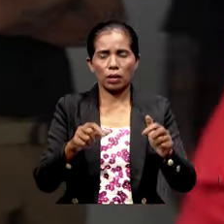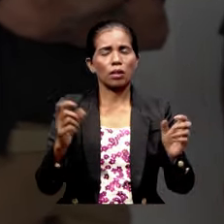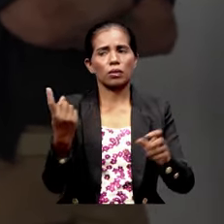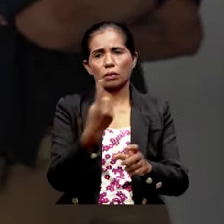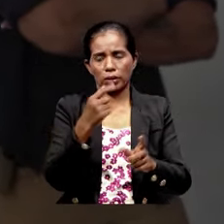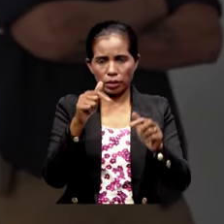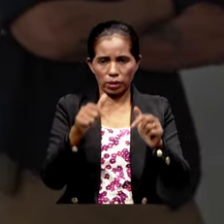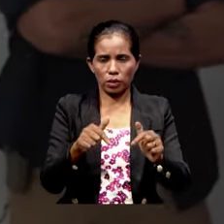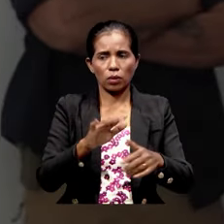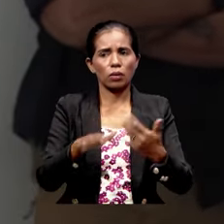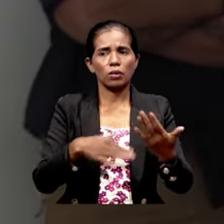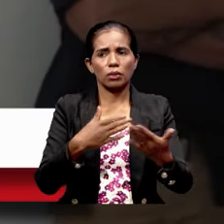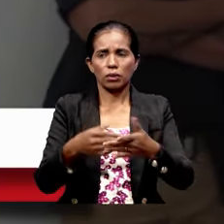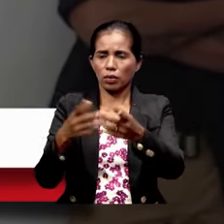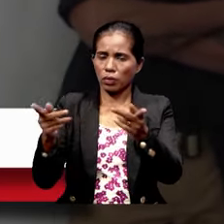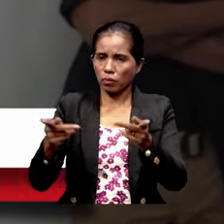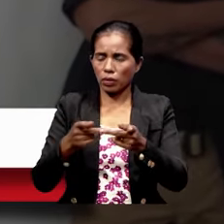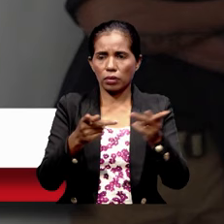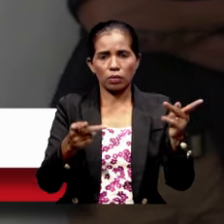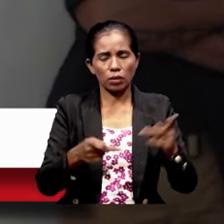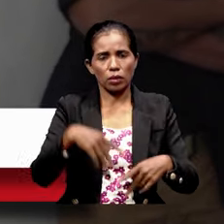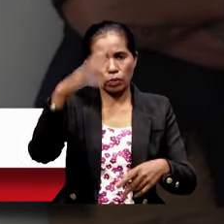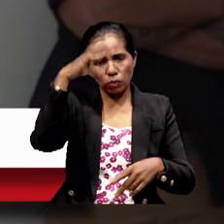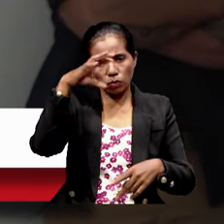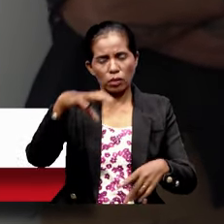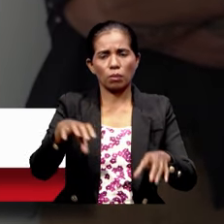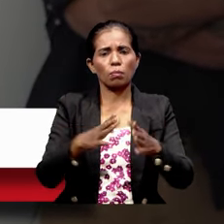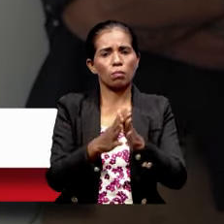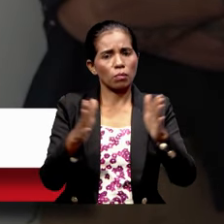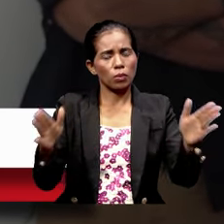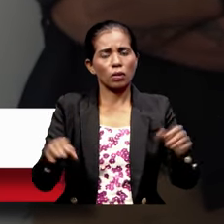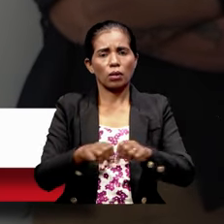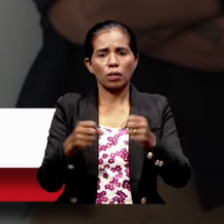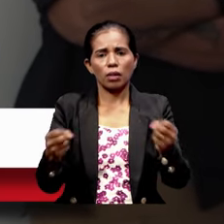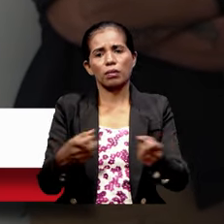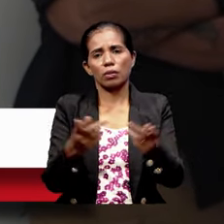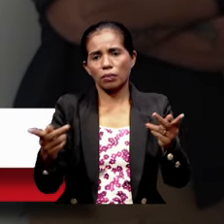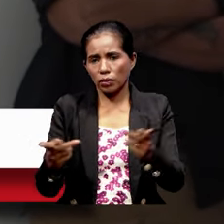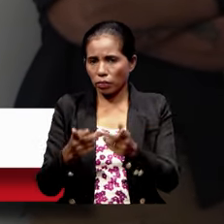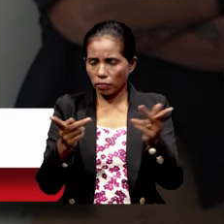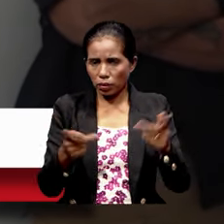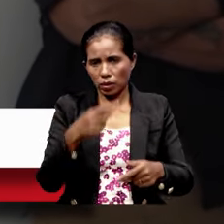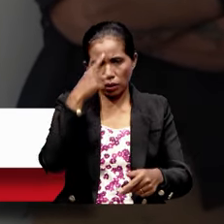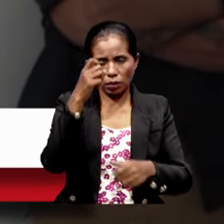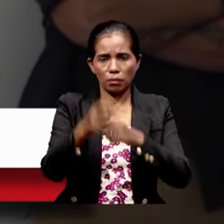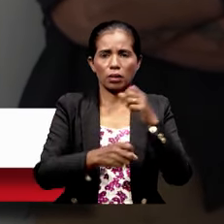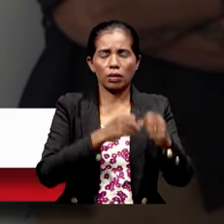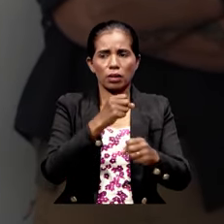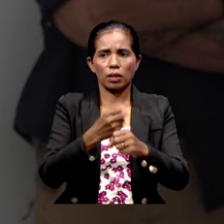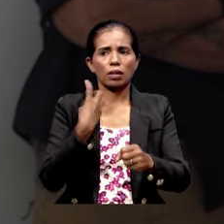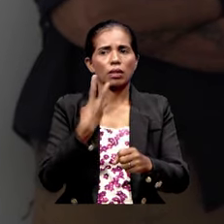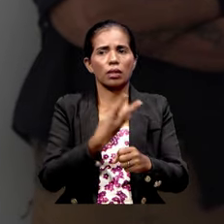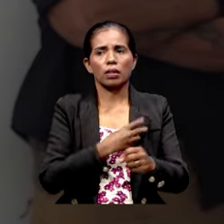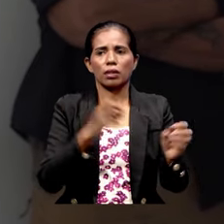det kutu iha fat-fating udang subu iha fat-fating tamba quasi tinang hira ni laran itan